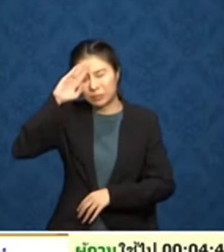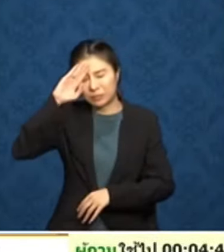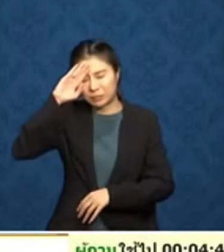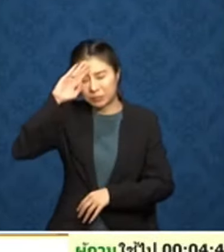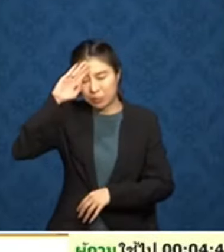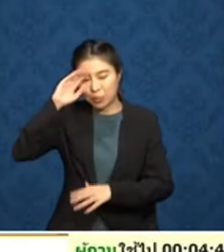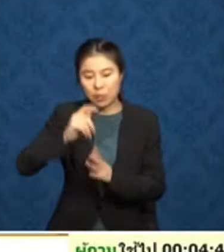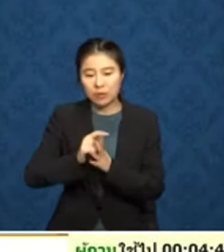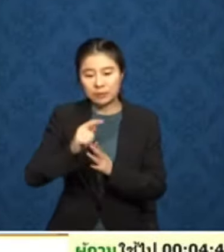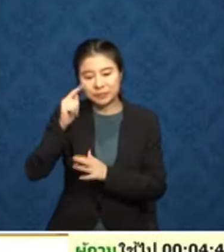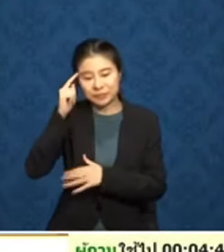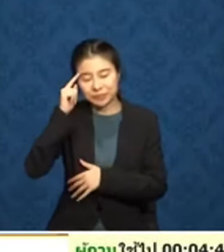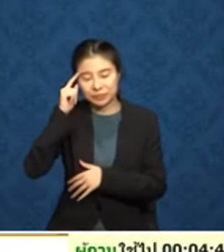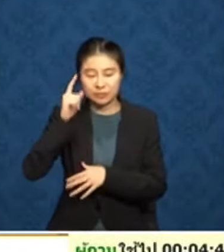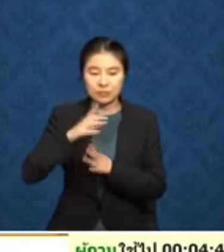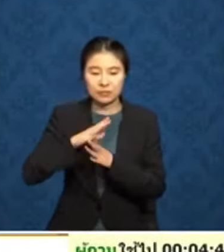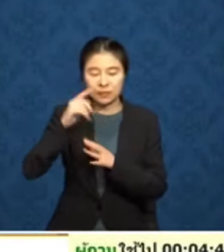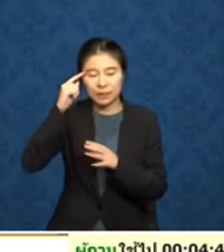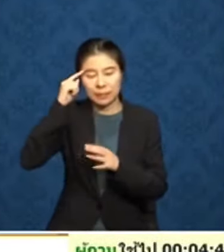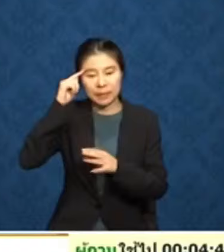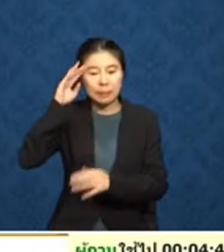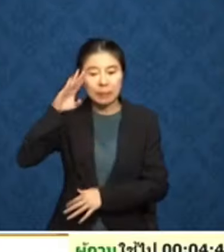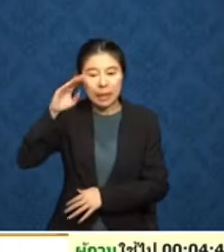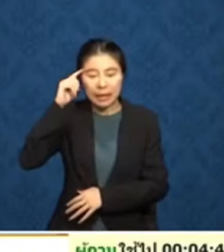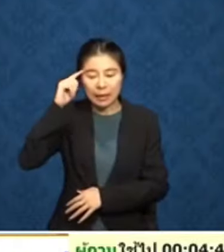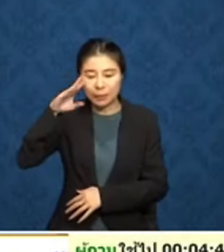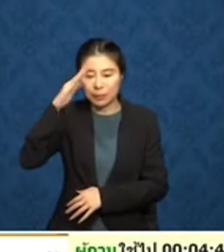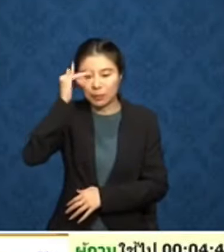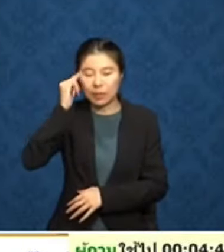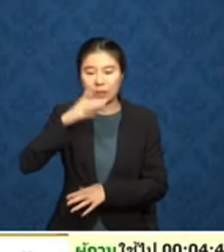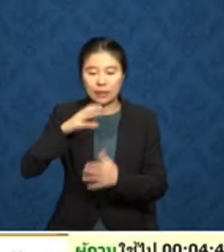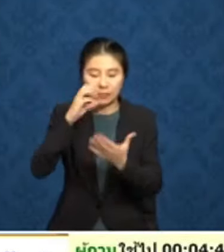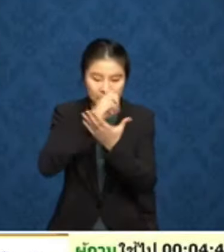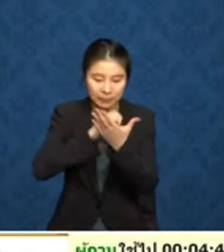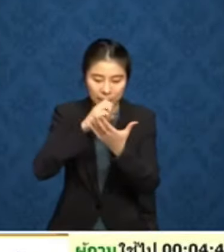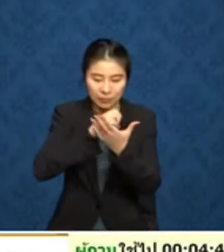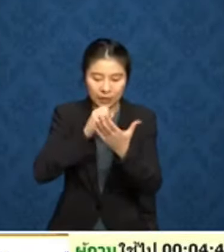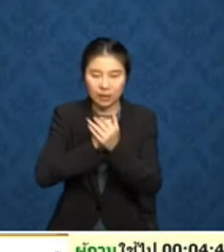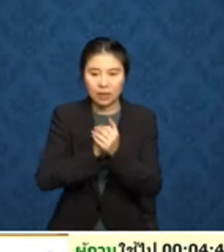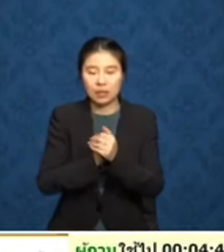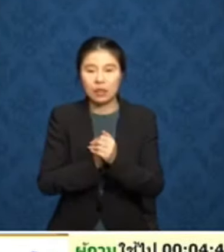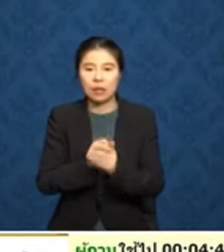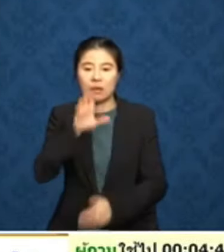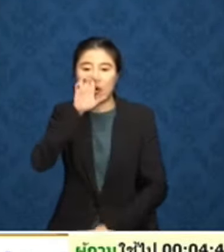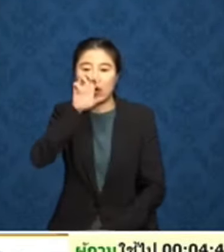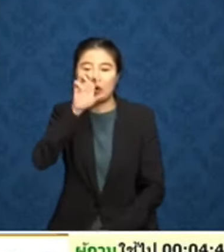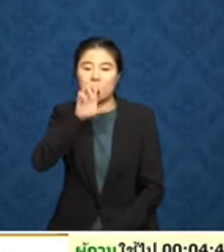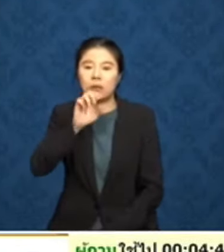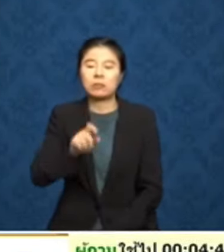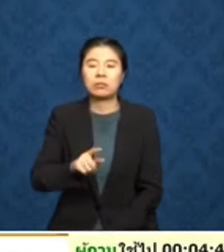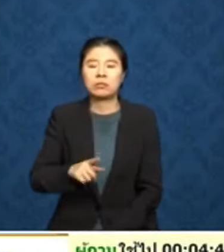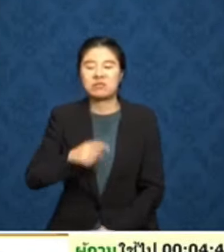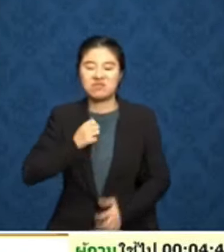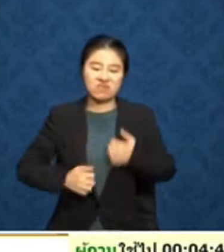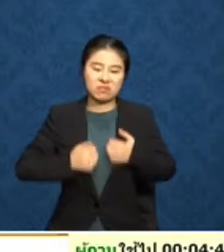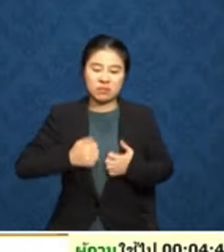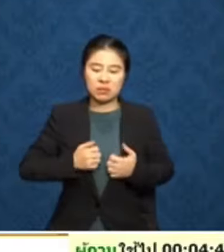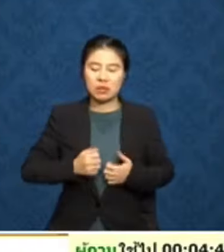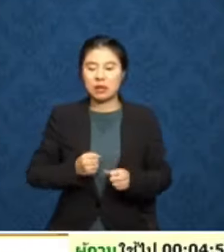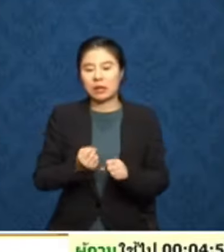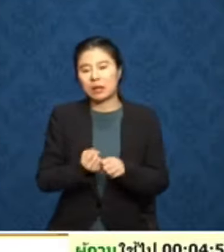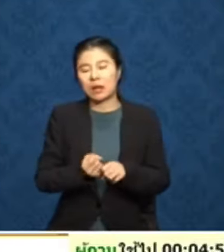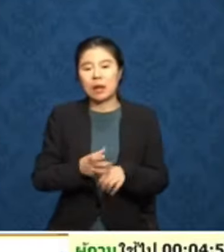ที่เรียกว่าคนเมายาเนี่ยนะคะที่อาละวาดบางทีเนี่ยก็คือไปยืนตามป้ายรถเมล์แล้วก็ทำอนาจารหรือว่